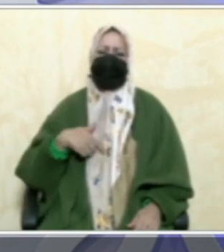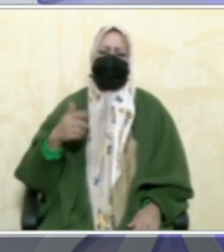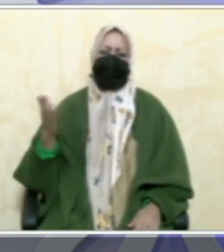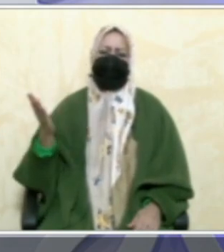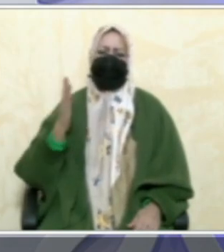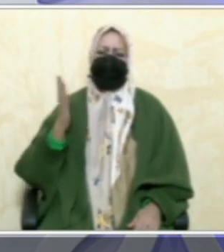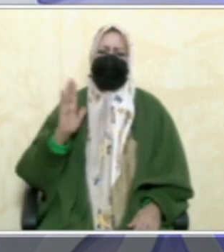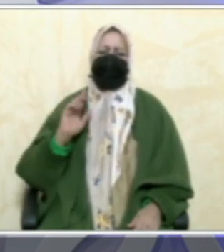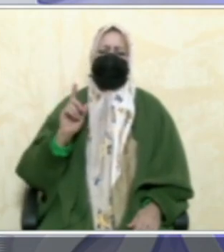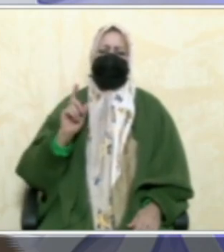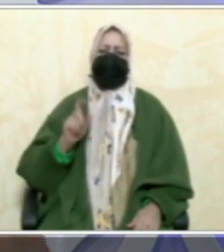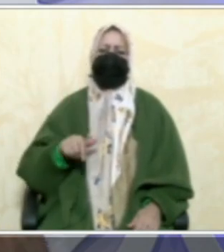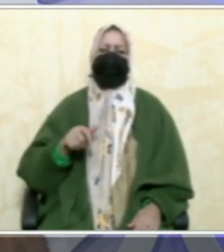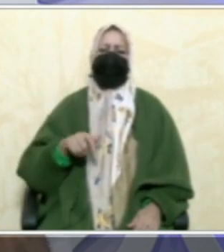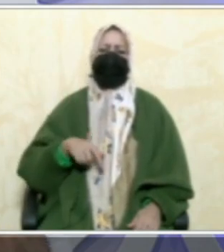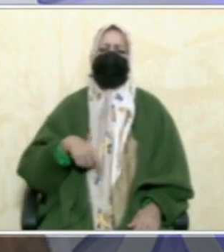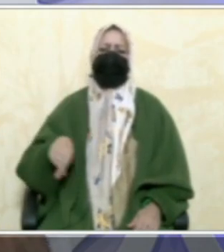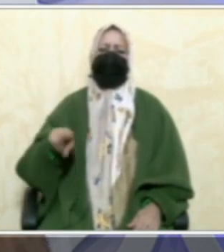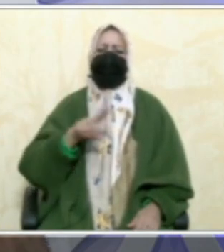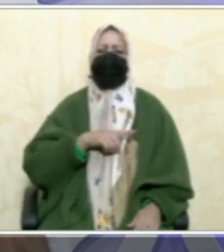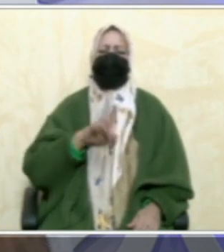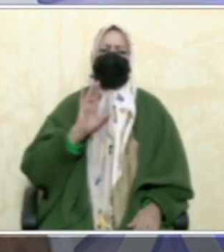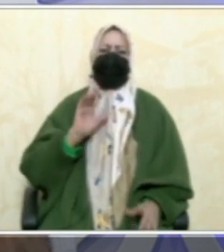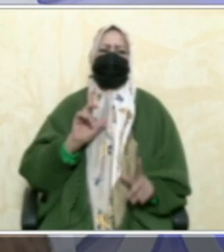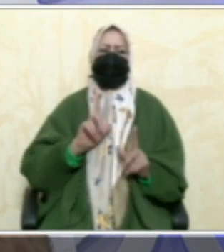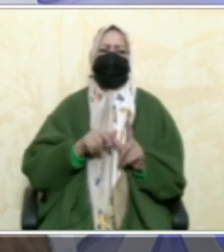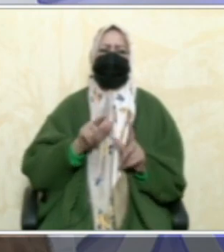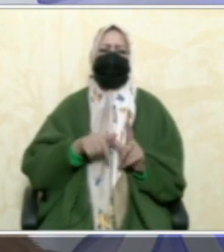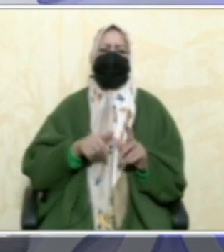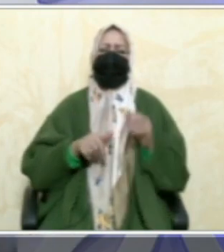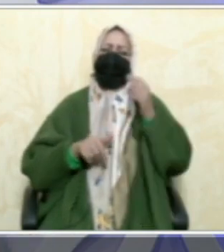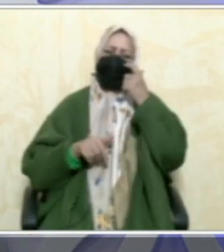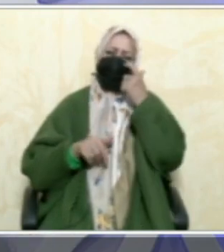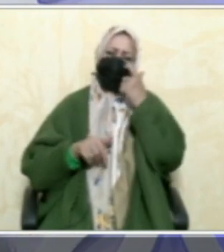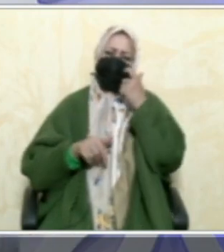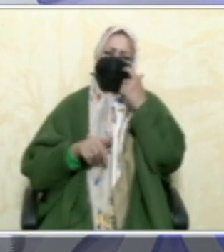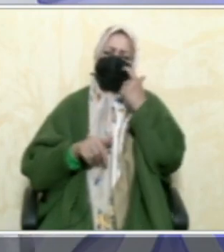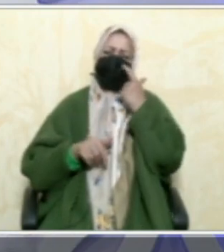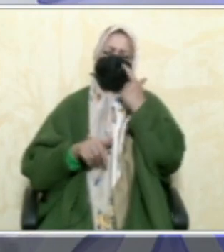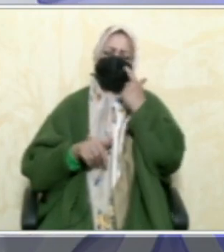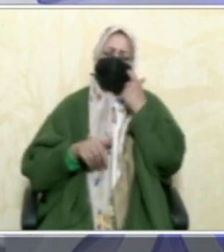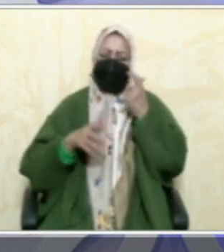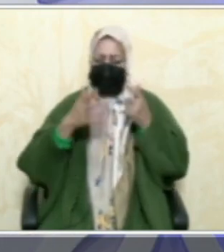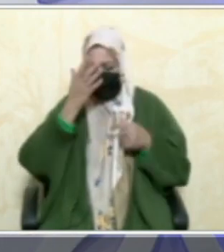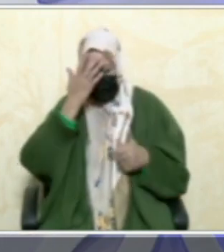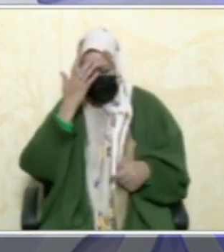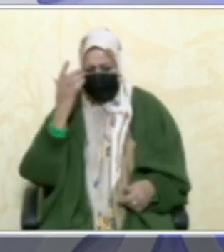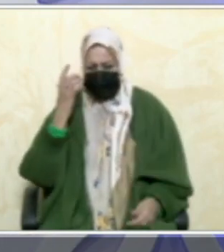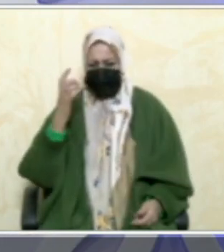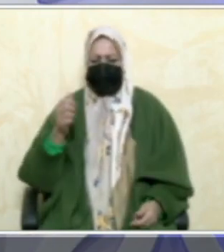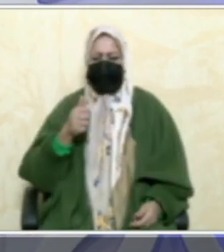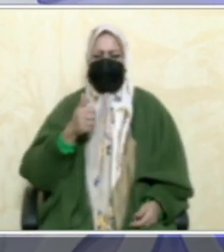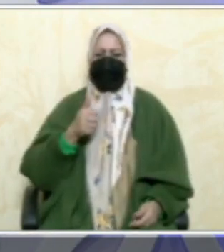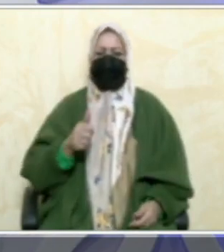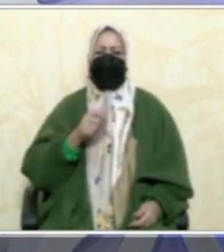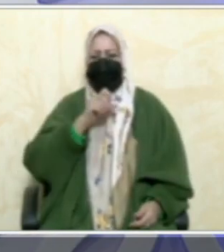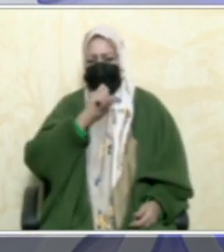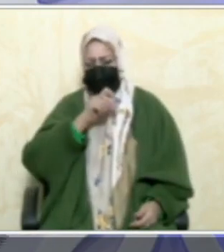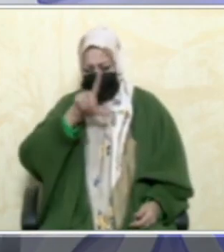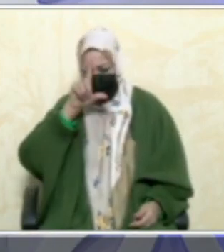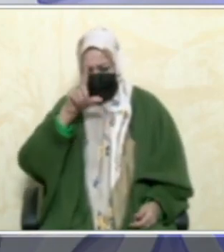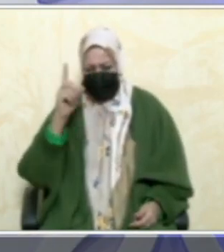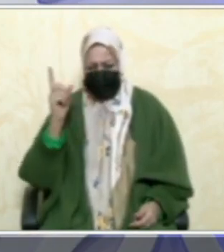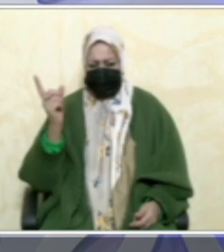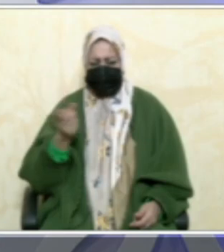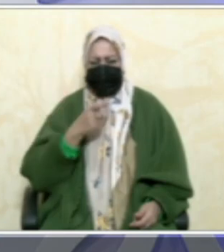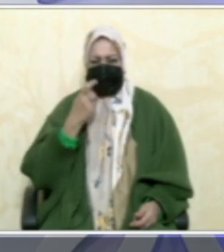راه فيها أهل الزاوية من العلماء والخيرين ومن هم حريصون على البلاد أغلب